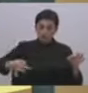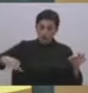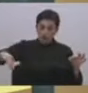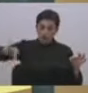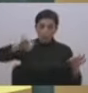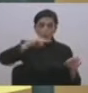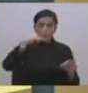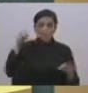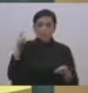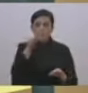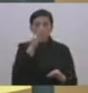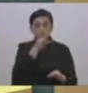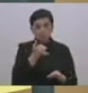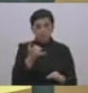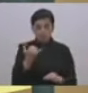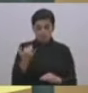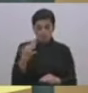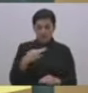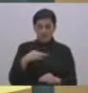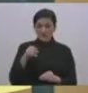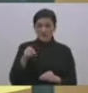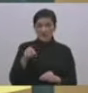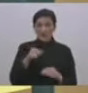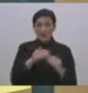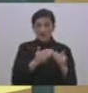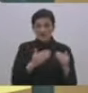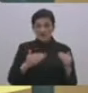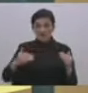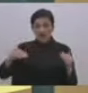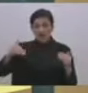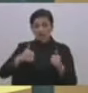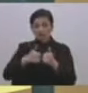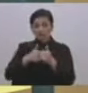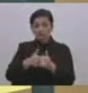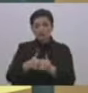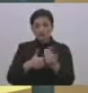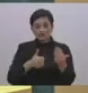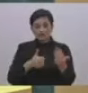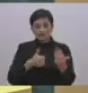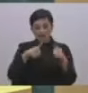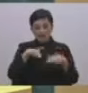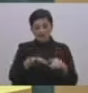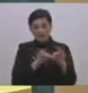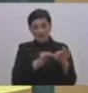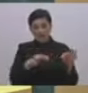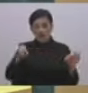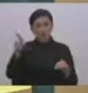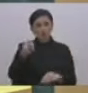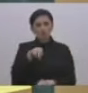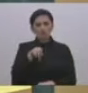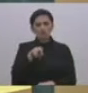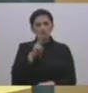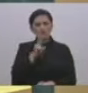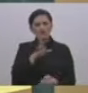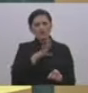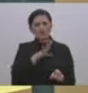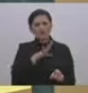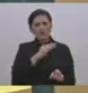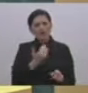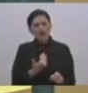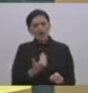რომ გეუბნებიან და გვეუბნებიან დღეს, იმ საზღვრებს მიყვებით რაც თქვენებმა თქვენ დაადგინეთო, იმათვის სულეთია ვინ იყო, მაშინ თუ